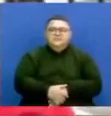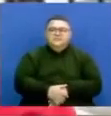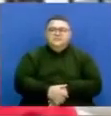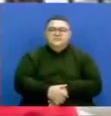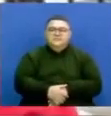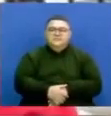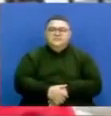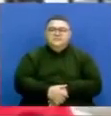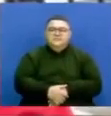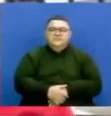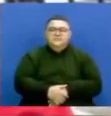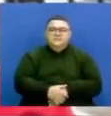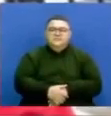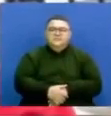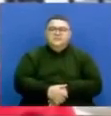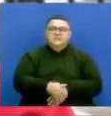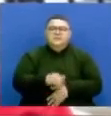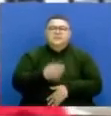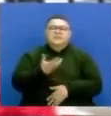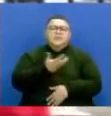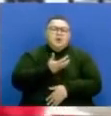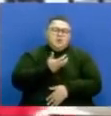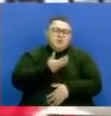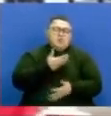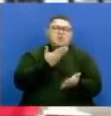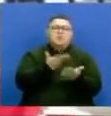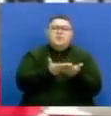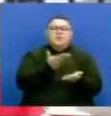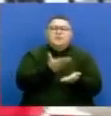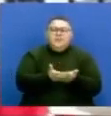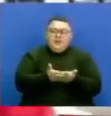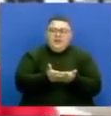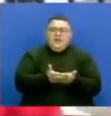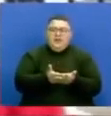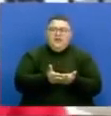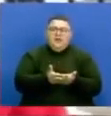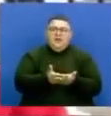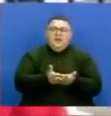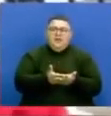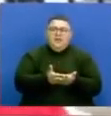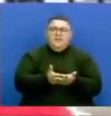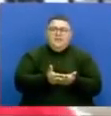akan meminta ataupun sebagai